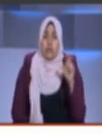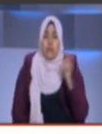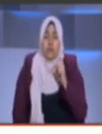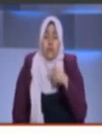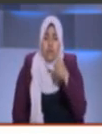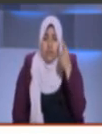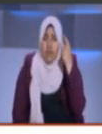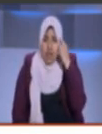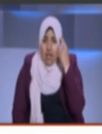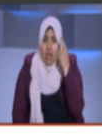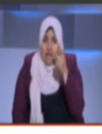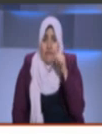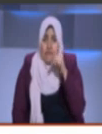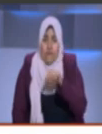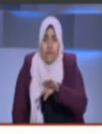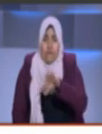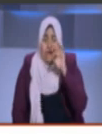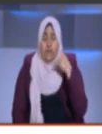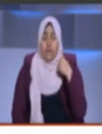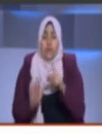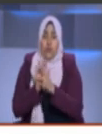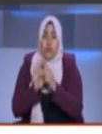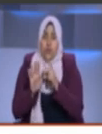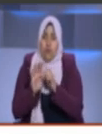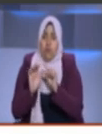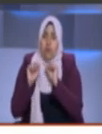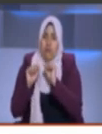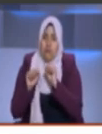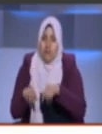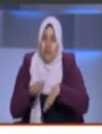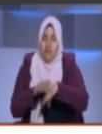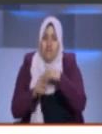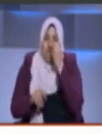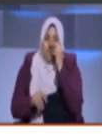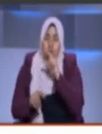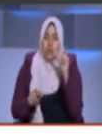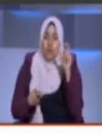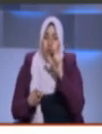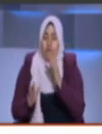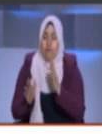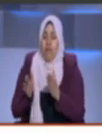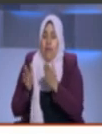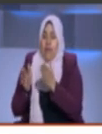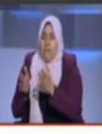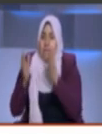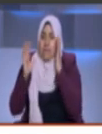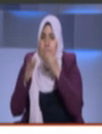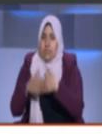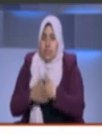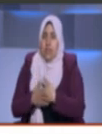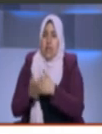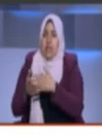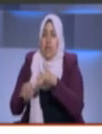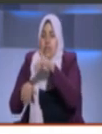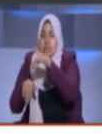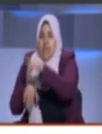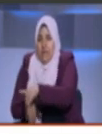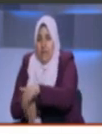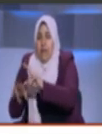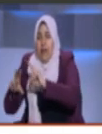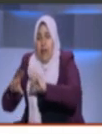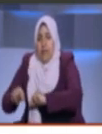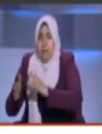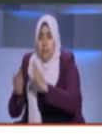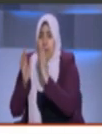تعلمين انها لها يعني شروط خاصه بالتوجه ناحيه القبله. للاسف الشديد تم دفن الكثير من